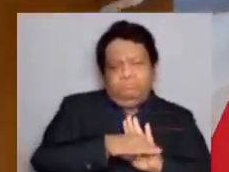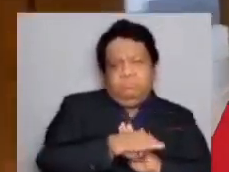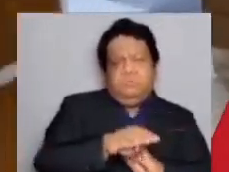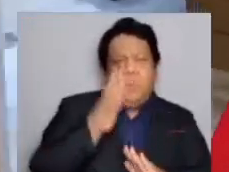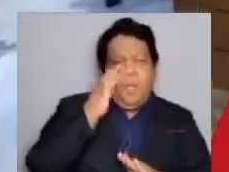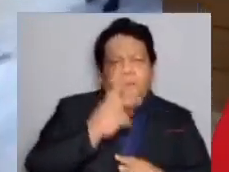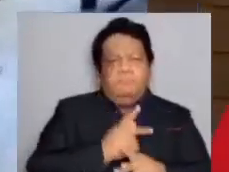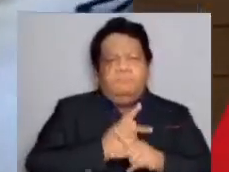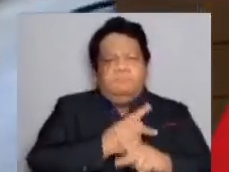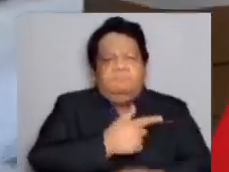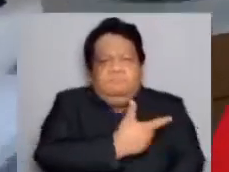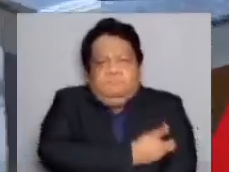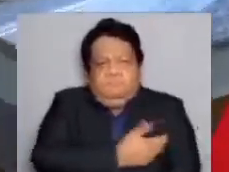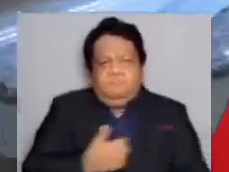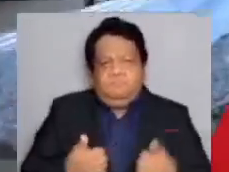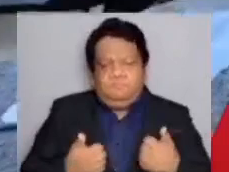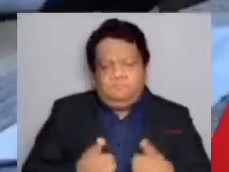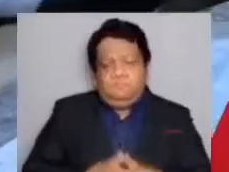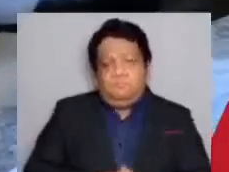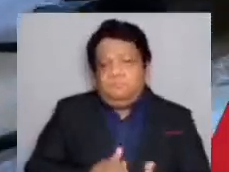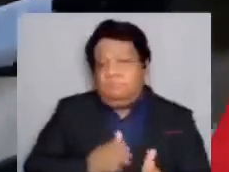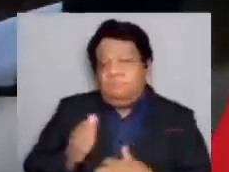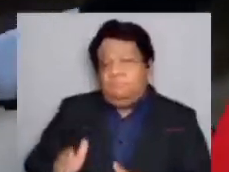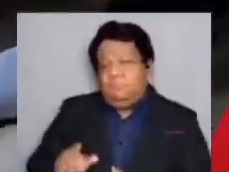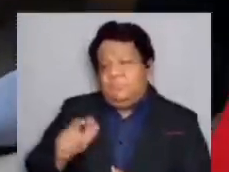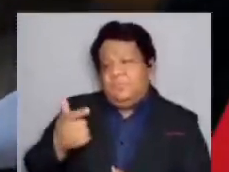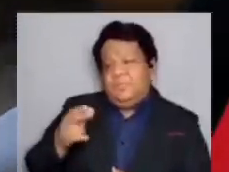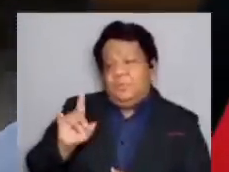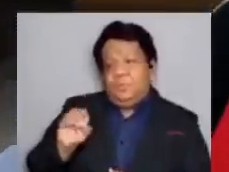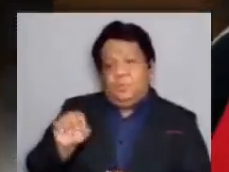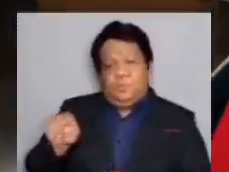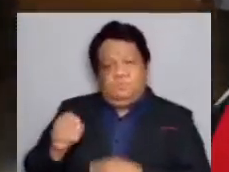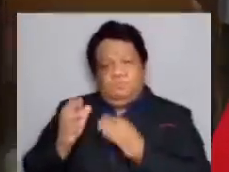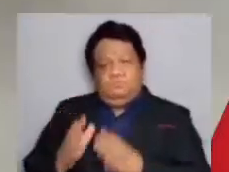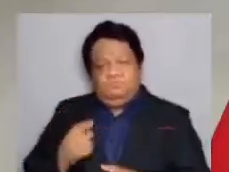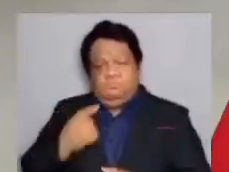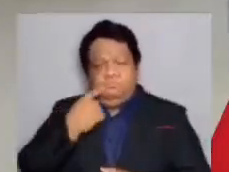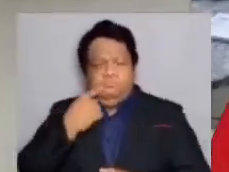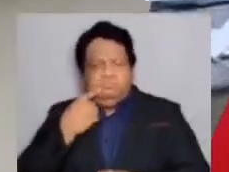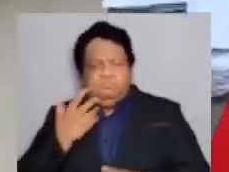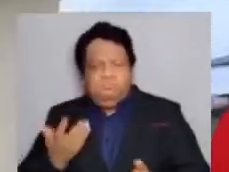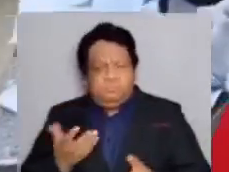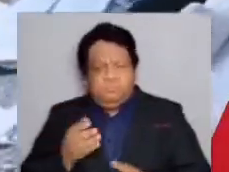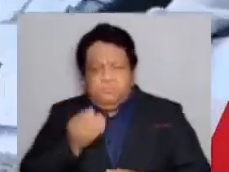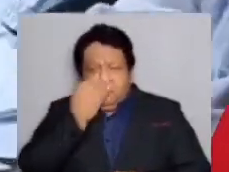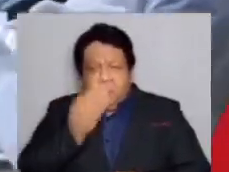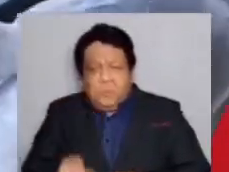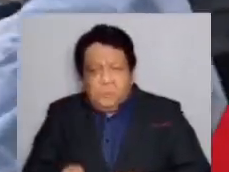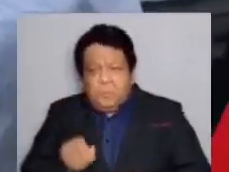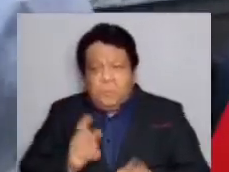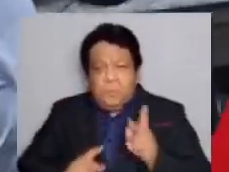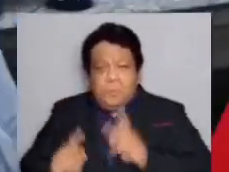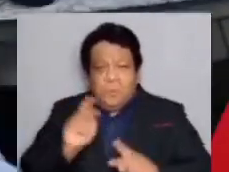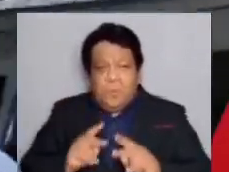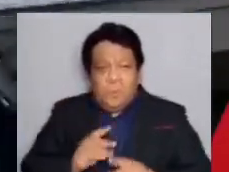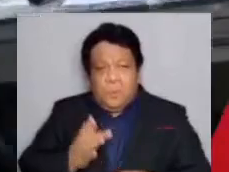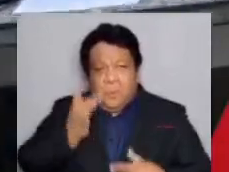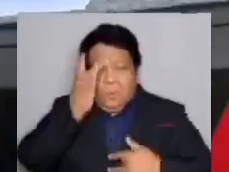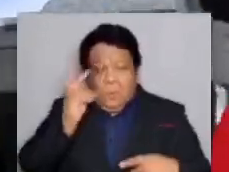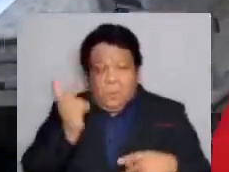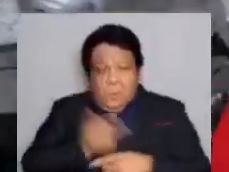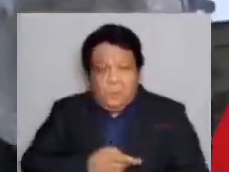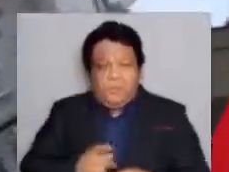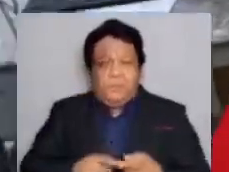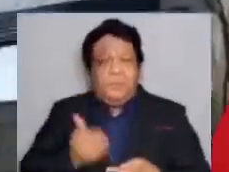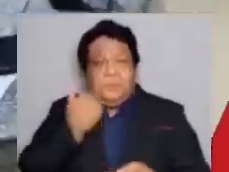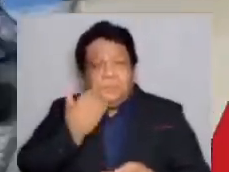Dr. Guido David, maliit na porsyento na lang ng mga tinatamaan ng COVID ang nagkikritikal at lumiit na rin ang bilang ng mga nasasawi. Makikita raw